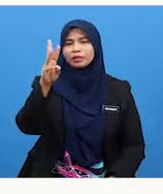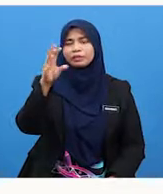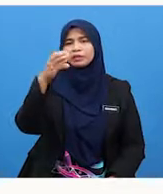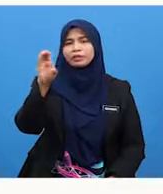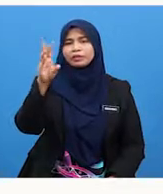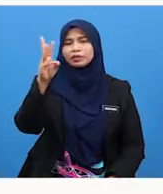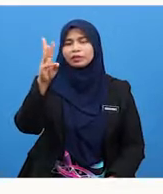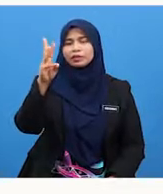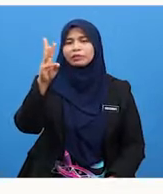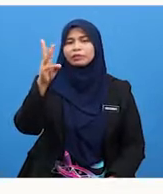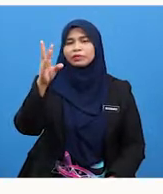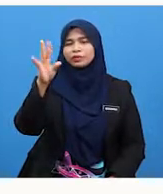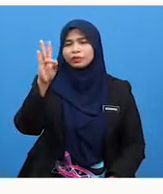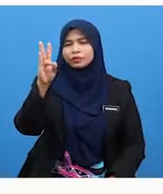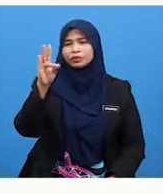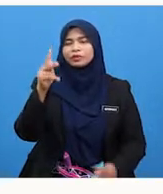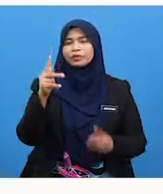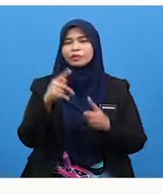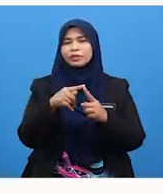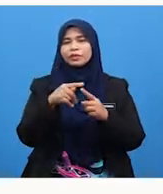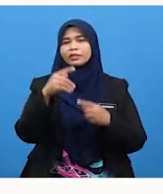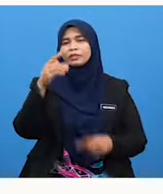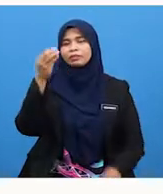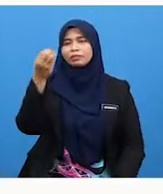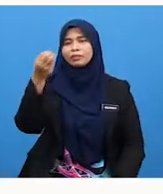864,667 kepada 10,000 terdekat.